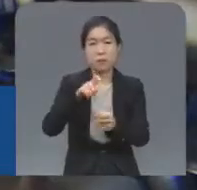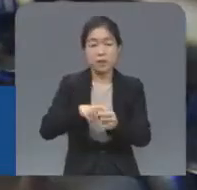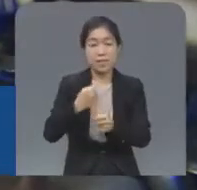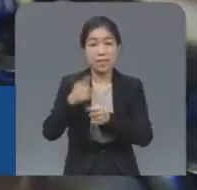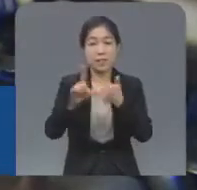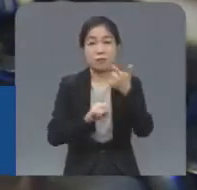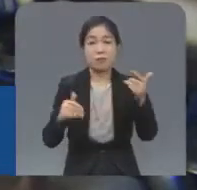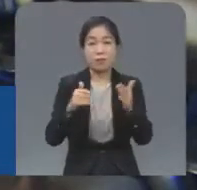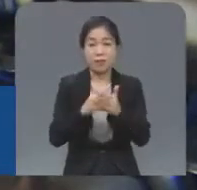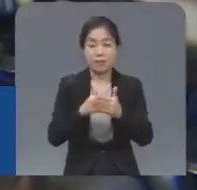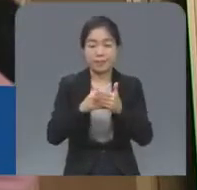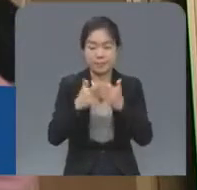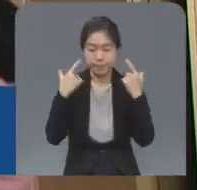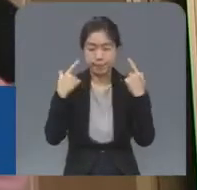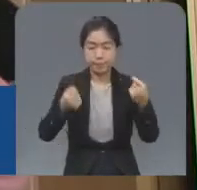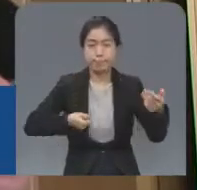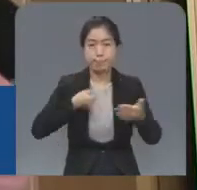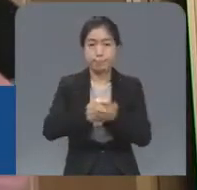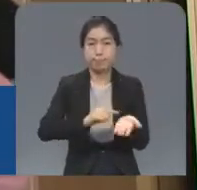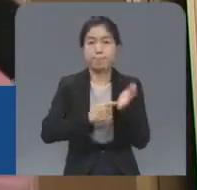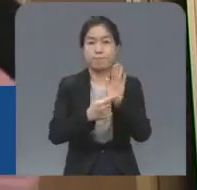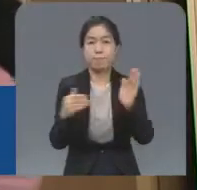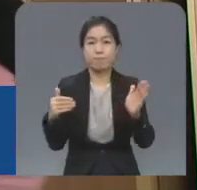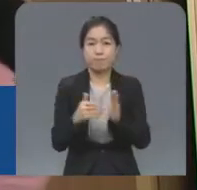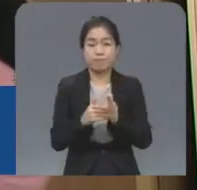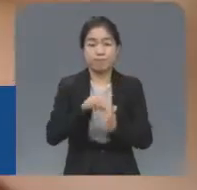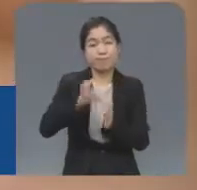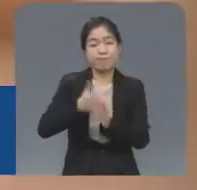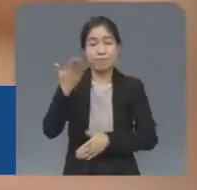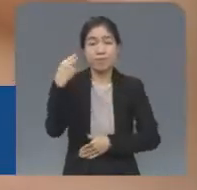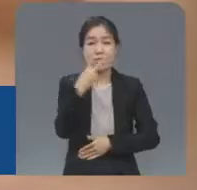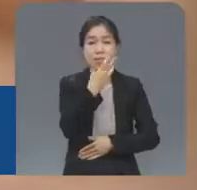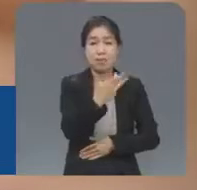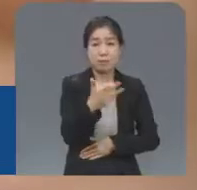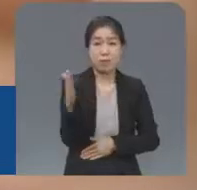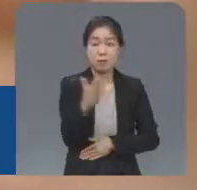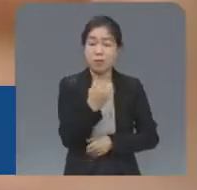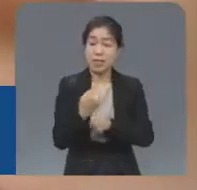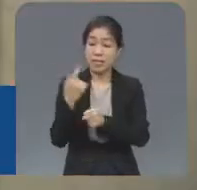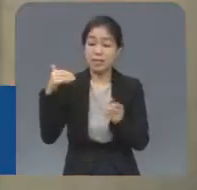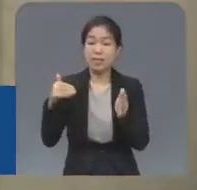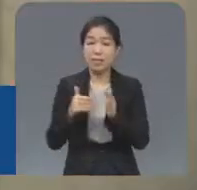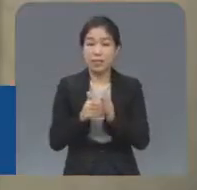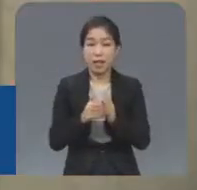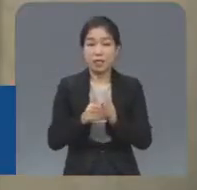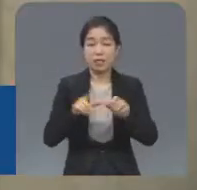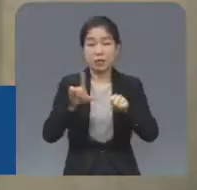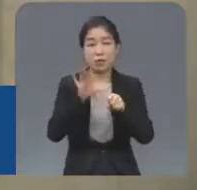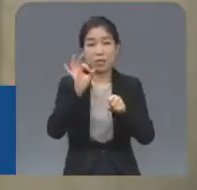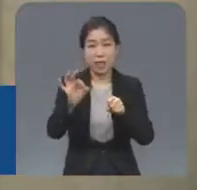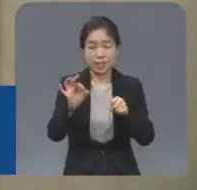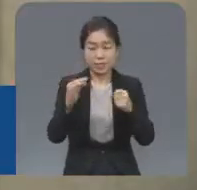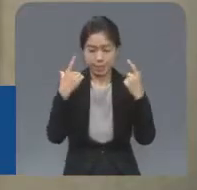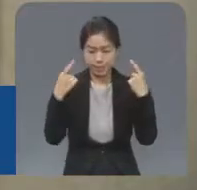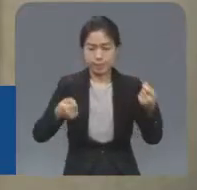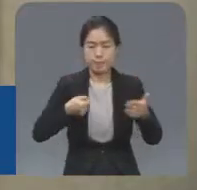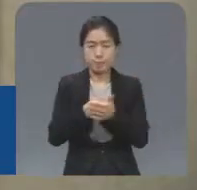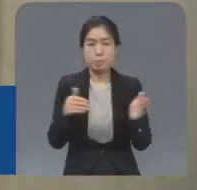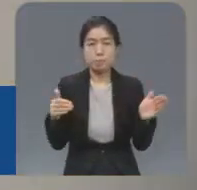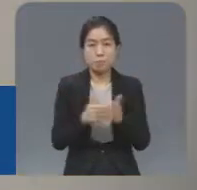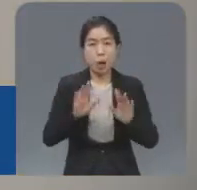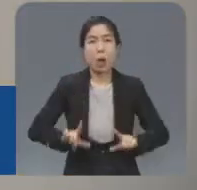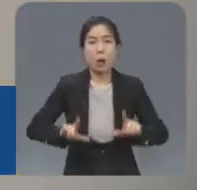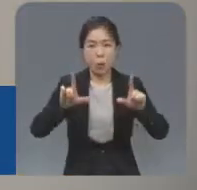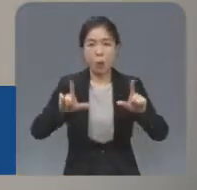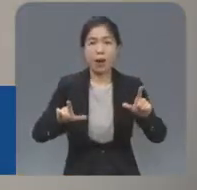내년 6월까지 동결했다고 밝혔습니다. 광주시는 지난 2018년부터 지난해까지 도시가스 요금을 동결했으며